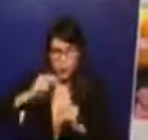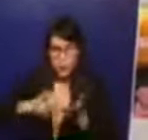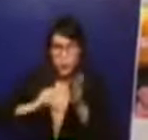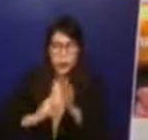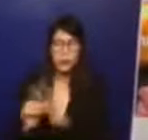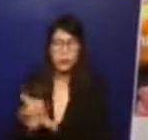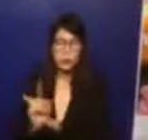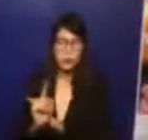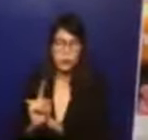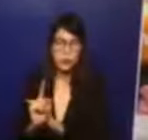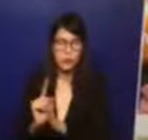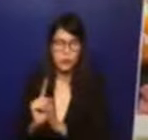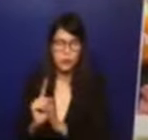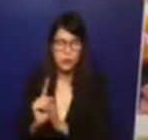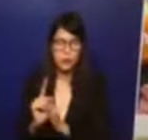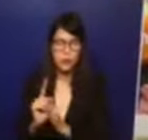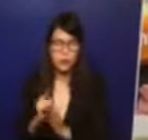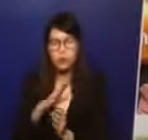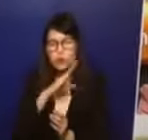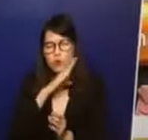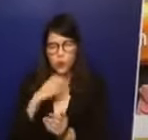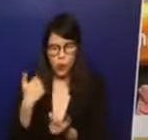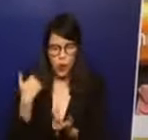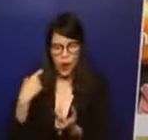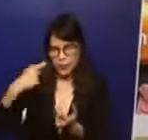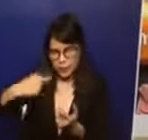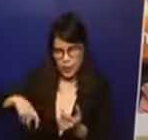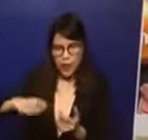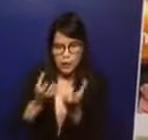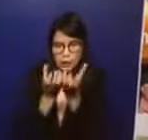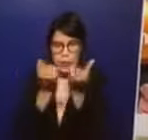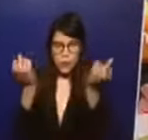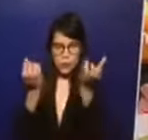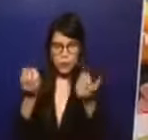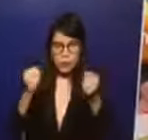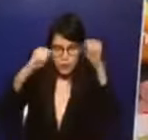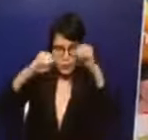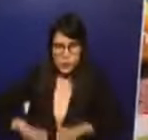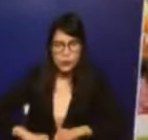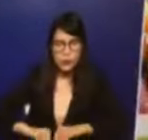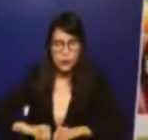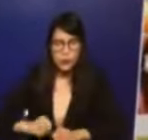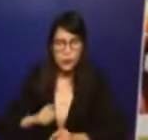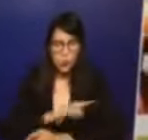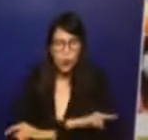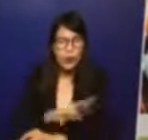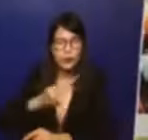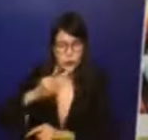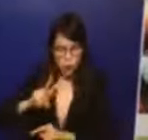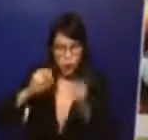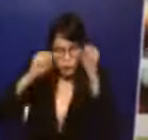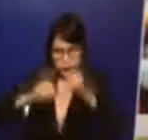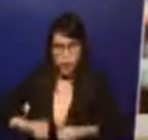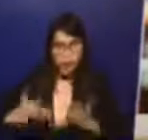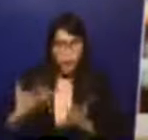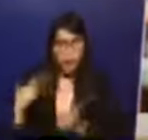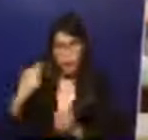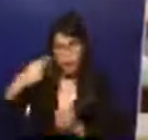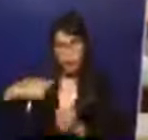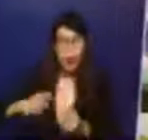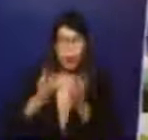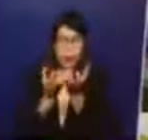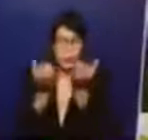ได้ถ้าจะอ้างตามที่ศาลรัฐธรรมนูญได้ตัดสินคดีไปเมื่อวันที่2ศาลรัฐธรรมนูญไม่ได้อ้างรัฐธรรมนูญแ